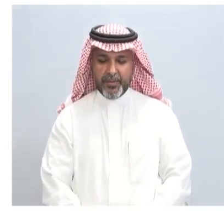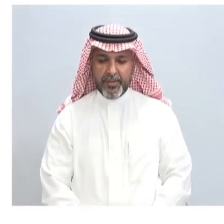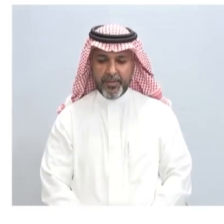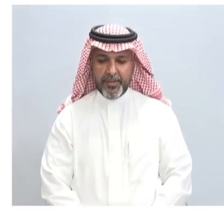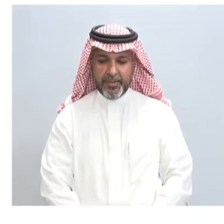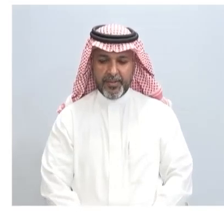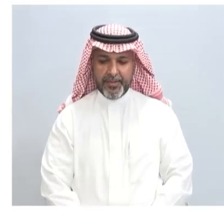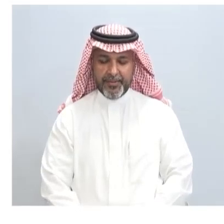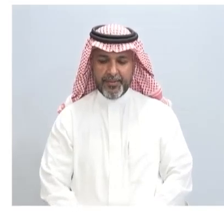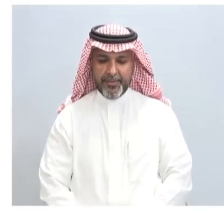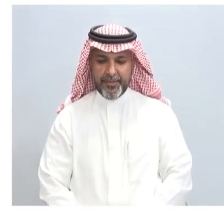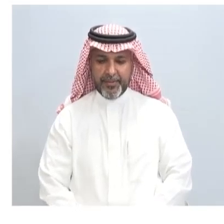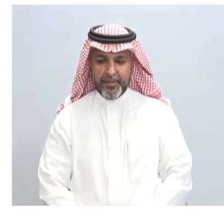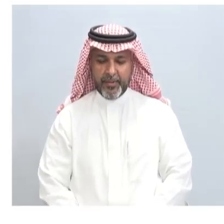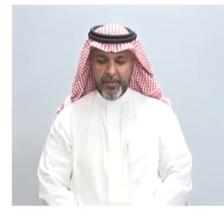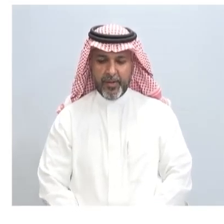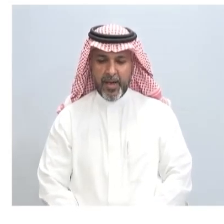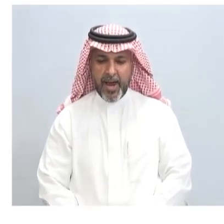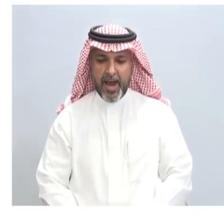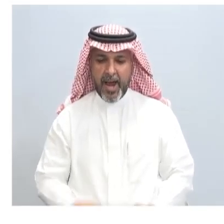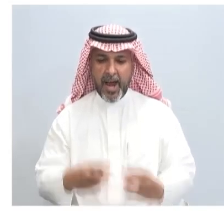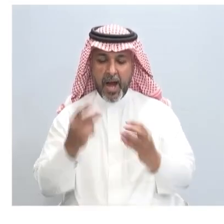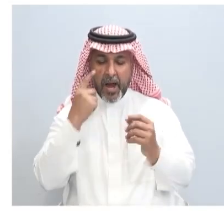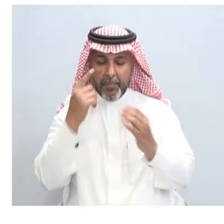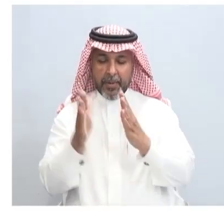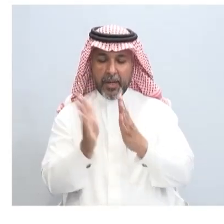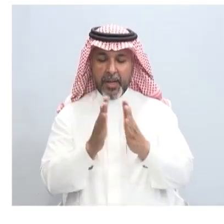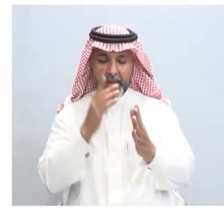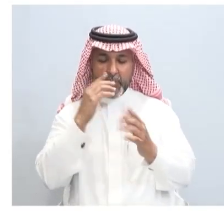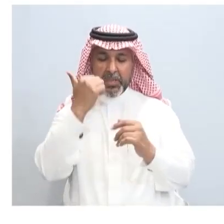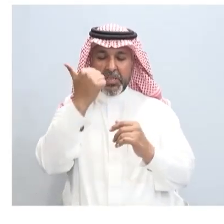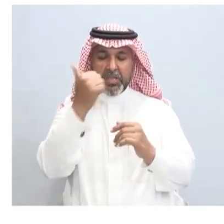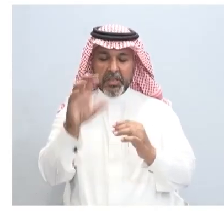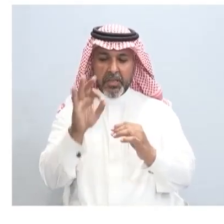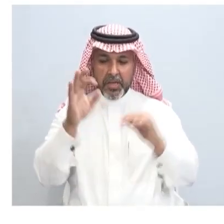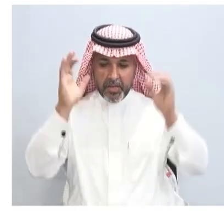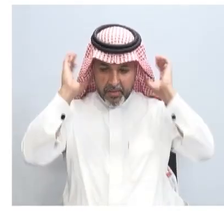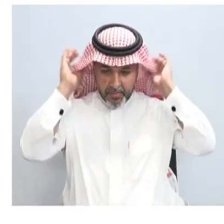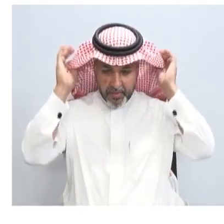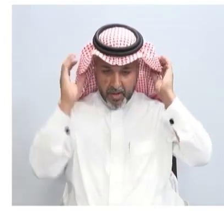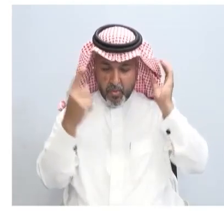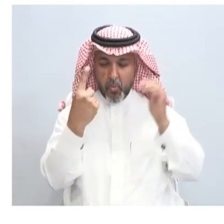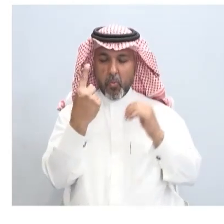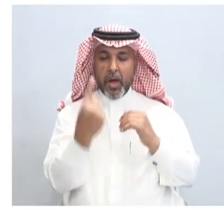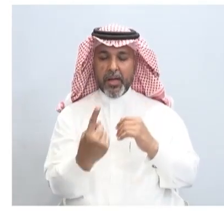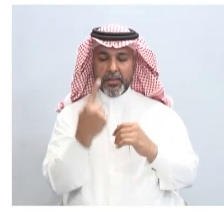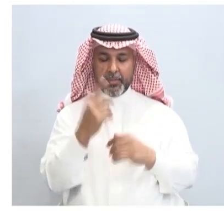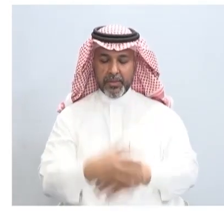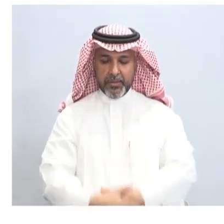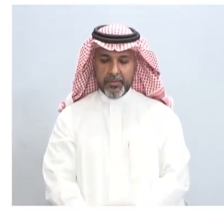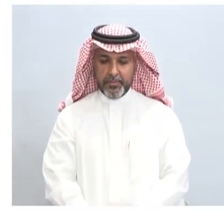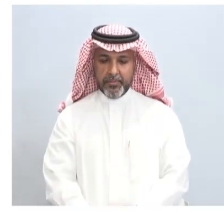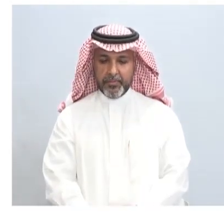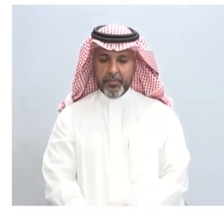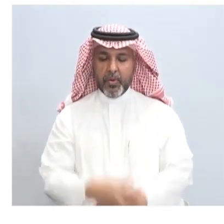2001 اما عناصر الحادث فلاحظ ان اعطاك تشكيله واحده ست لاعبين اعطاك اياهم ف بالتالي حيكون هنا واحد